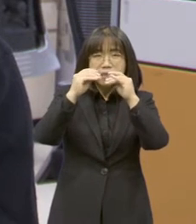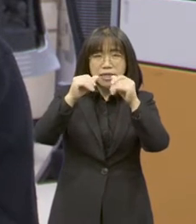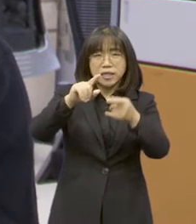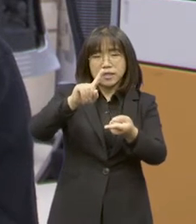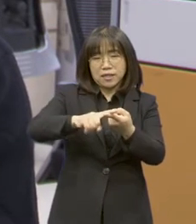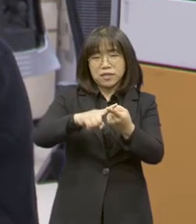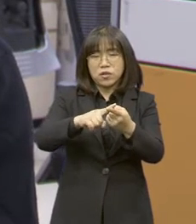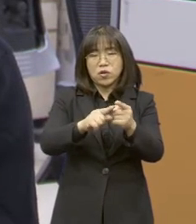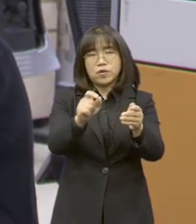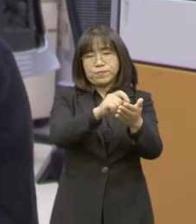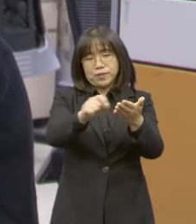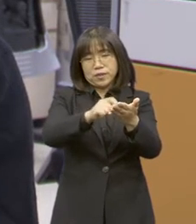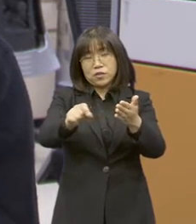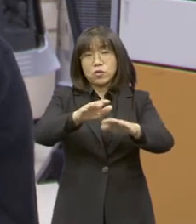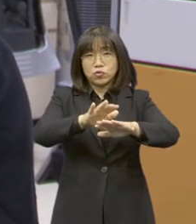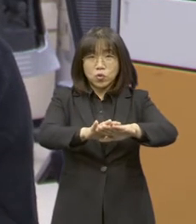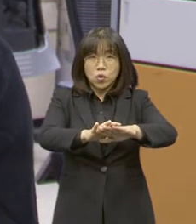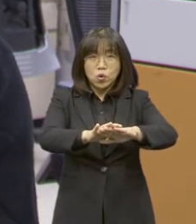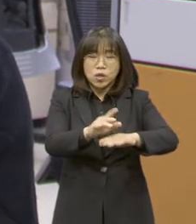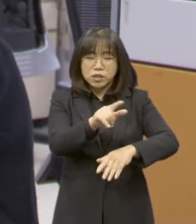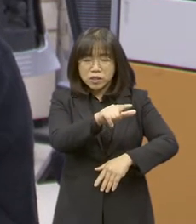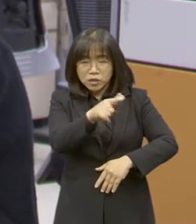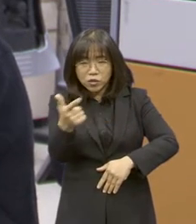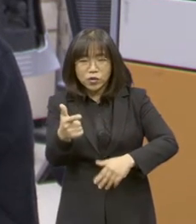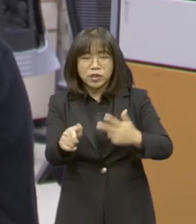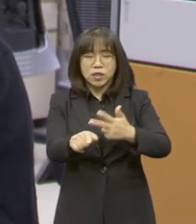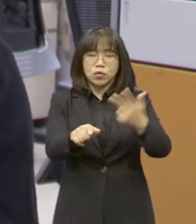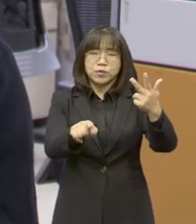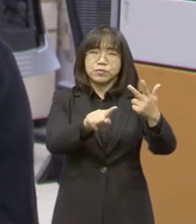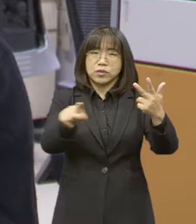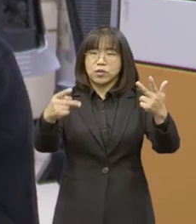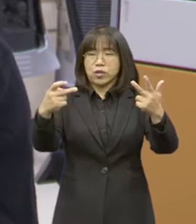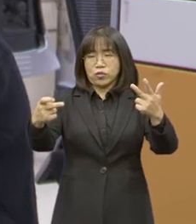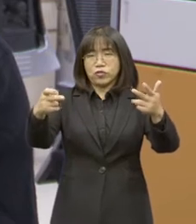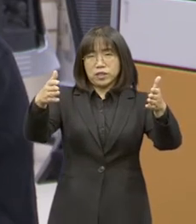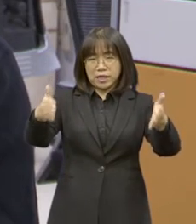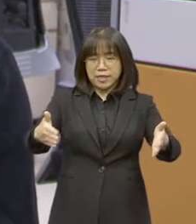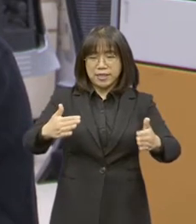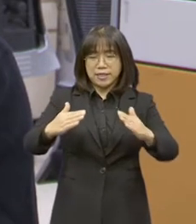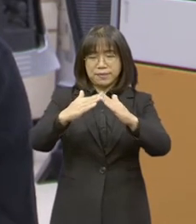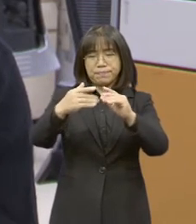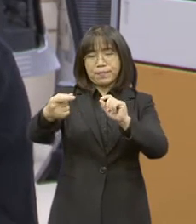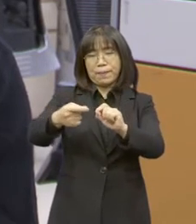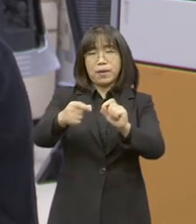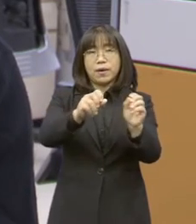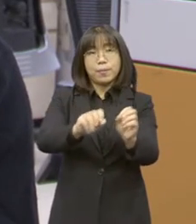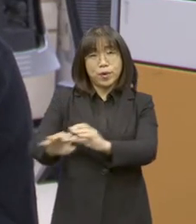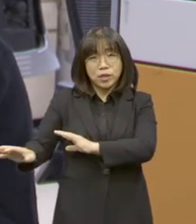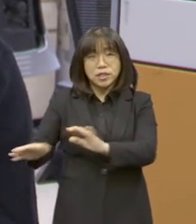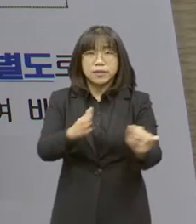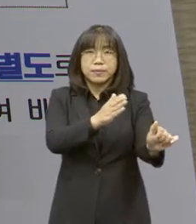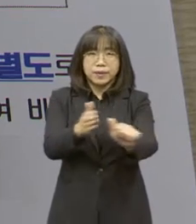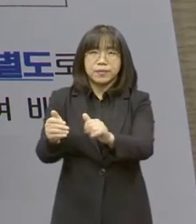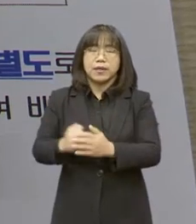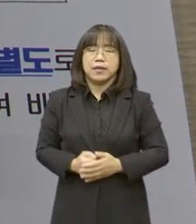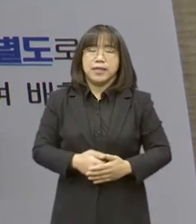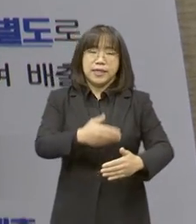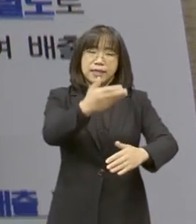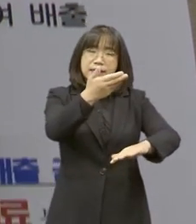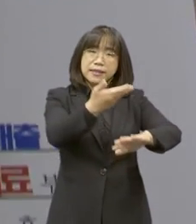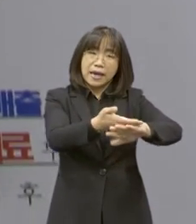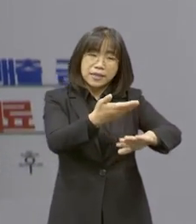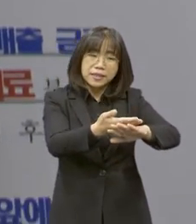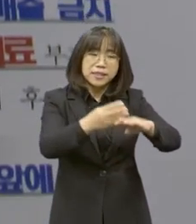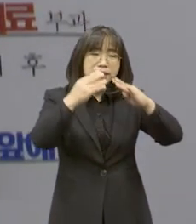방법은 동별 쓰레기 배출 이를 저녁 7시부터 밤 12시 사이 외 집앞에 배출해 주시기 바랍니다 다른